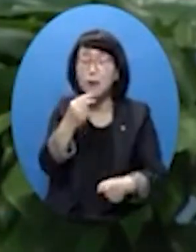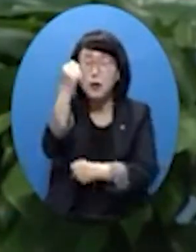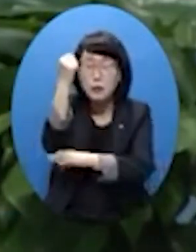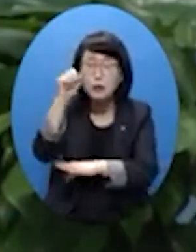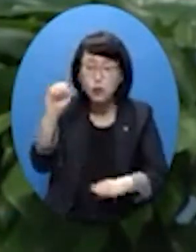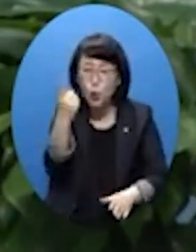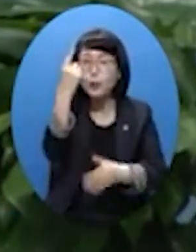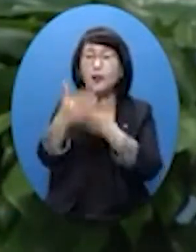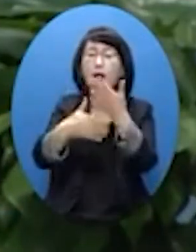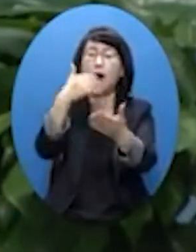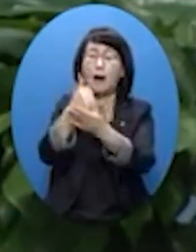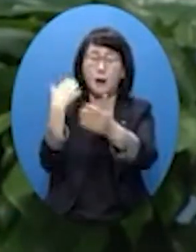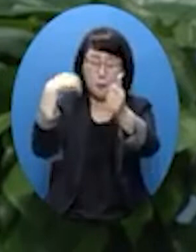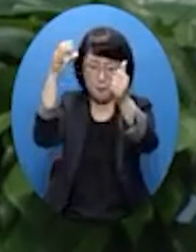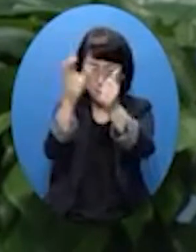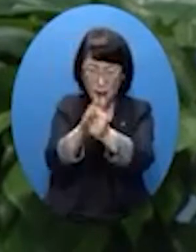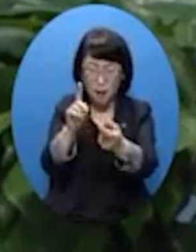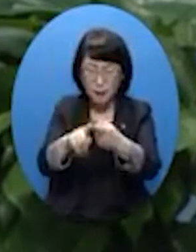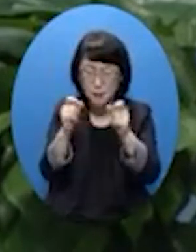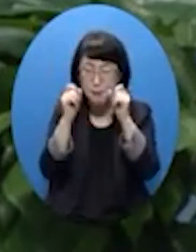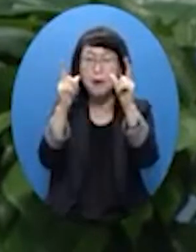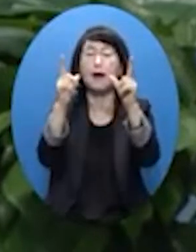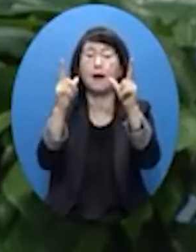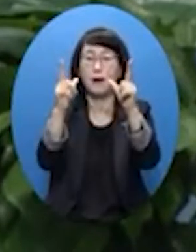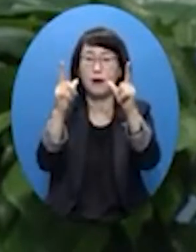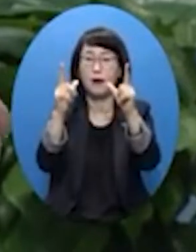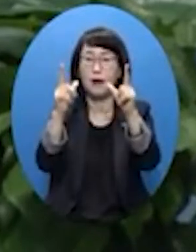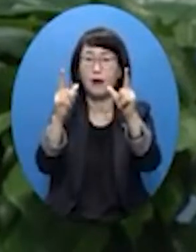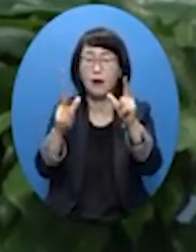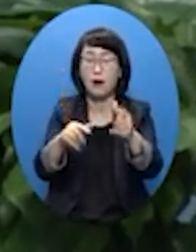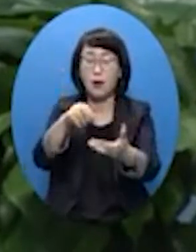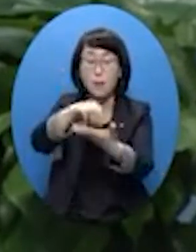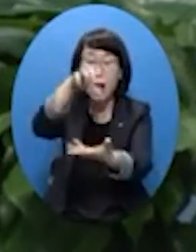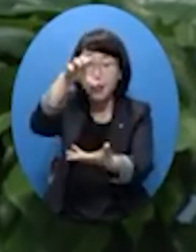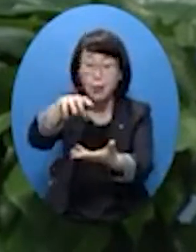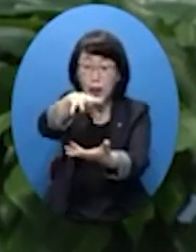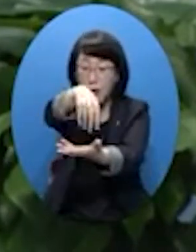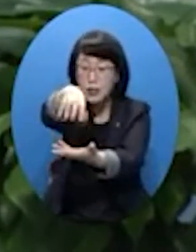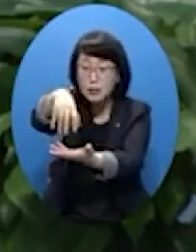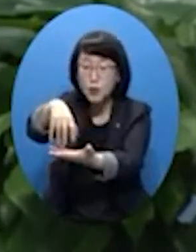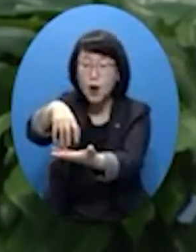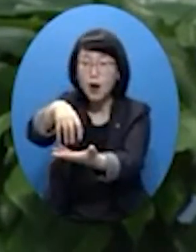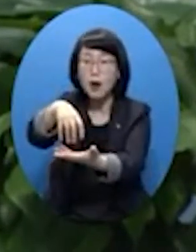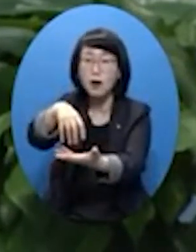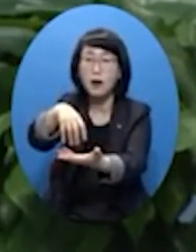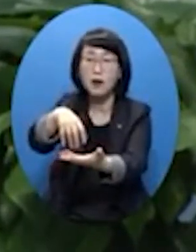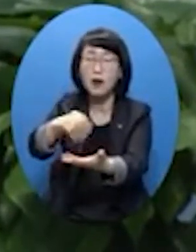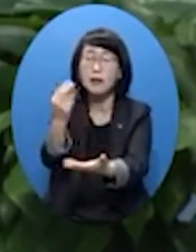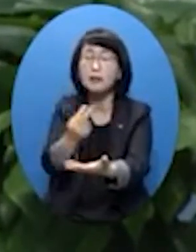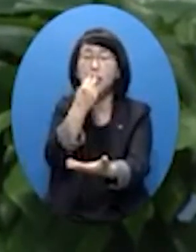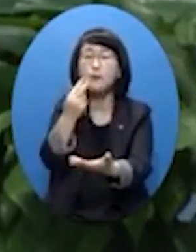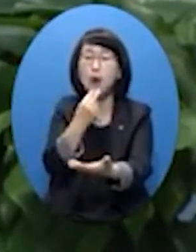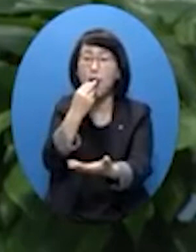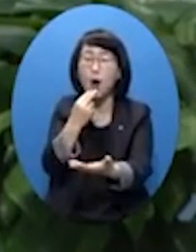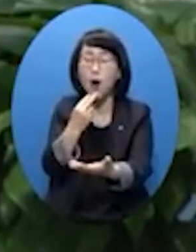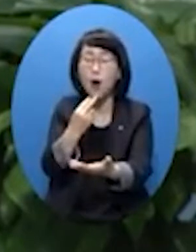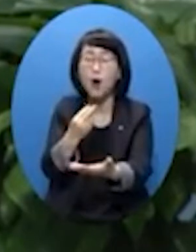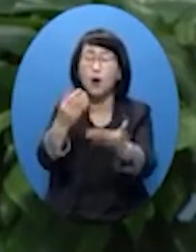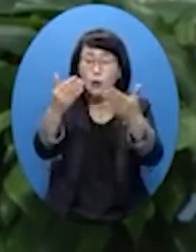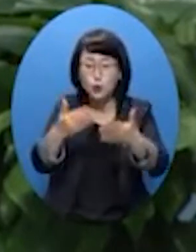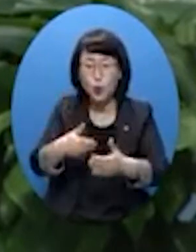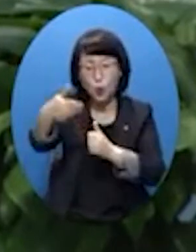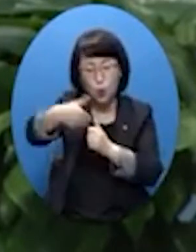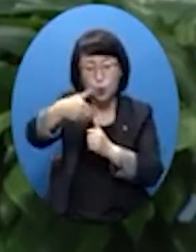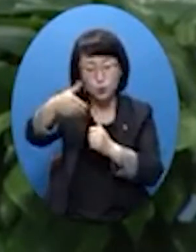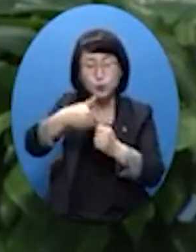하나님께 씀을 저들에게 깨닫게 하고 말 나를 통해서 생명을 연장해 주고 공급 의